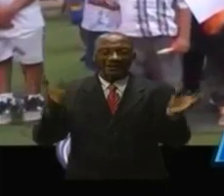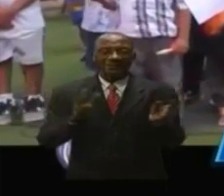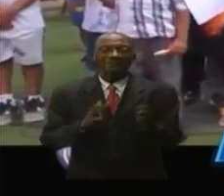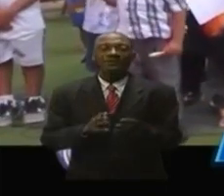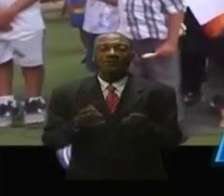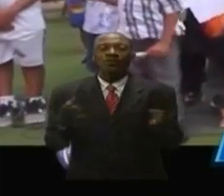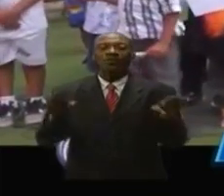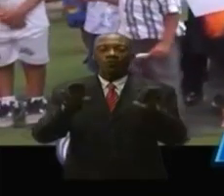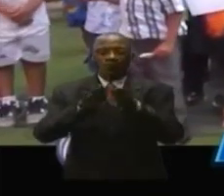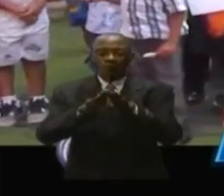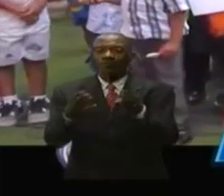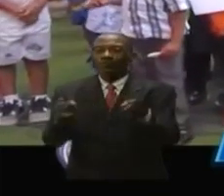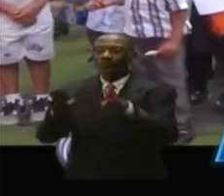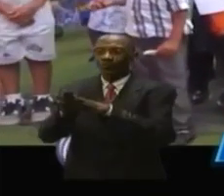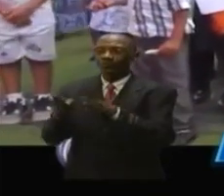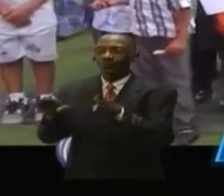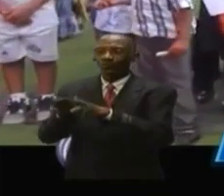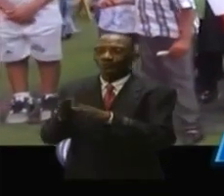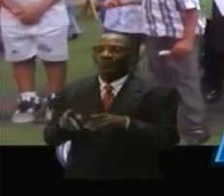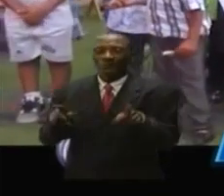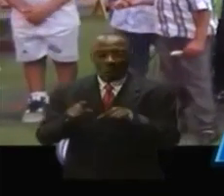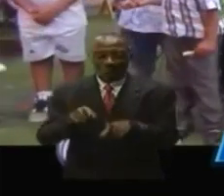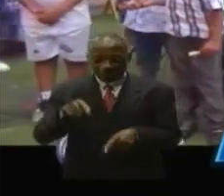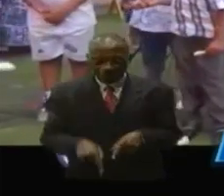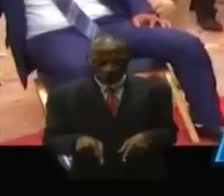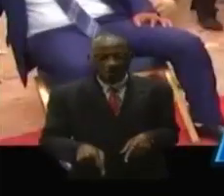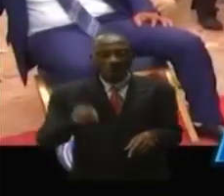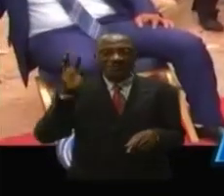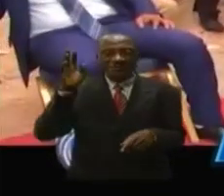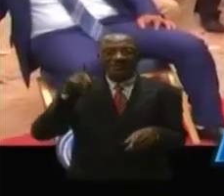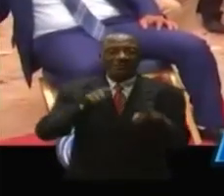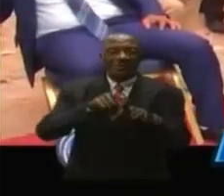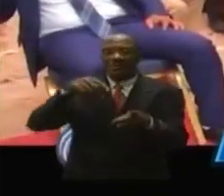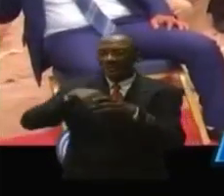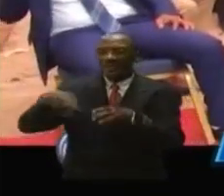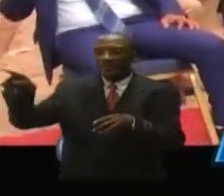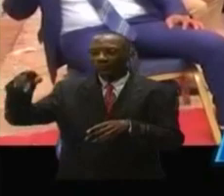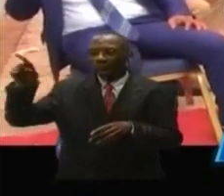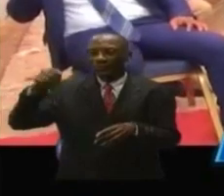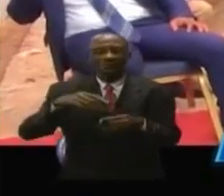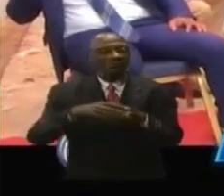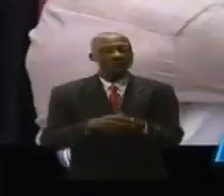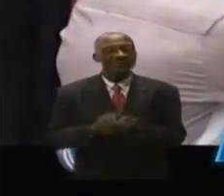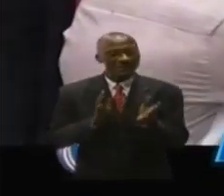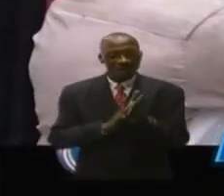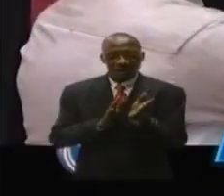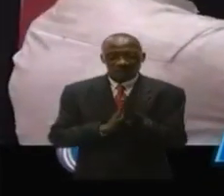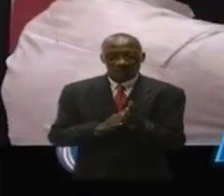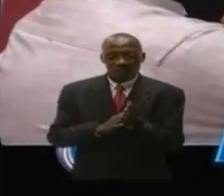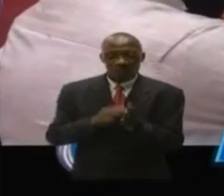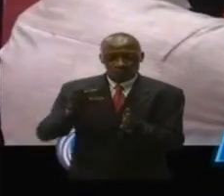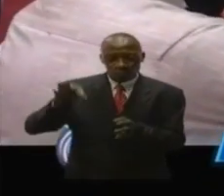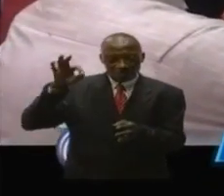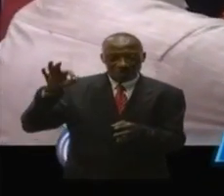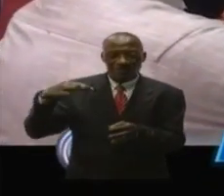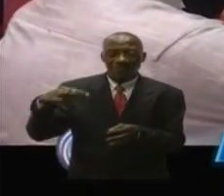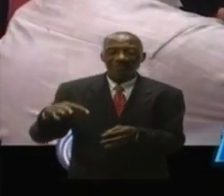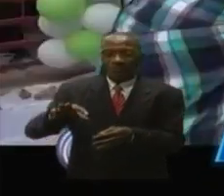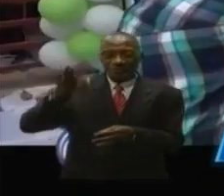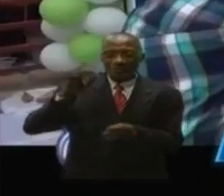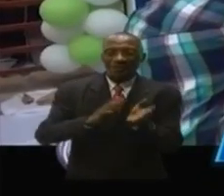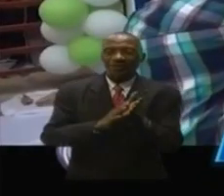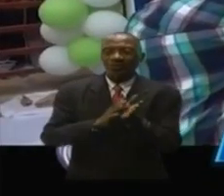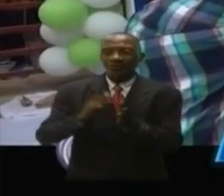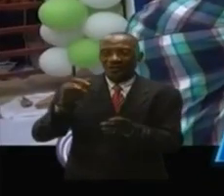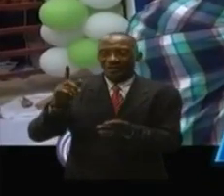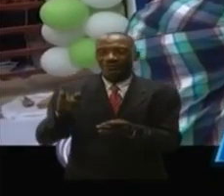fait savoir la directrice, tout en remerciant les parents pour la confiance placée à son école. Après 222 jours